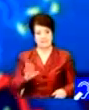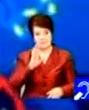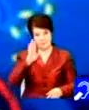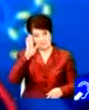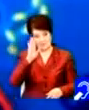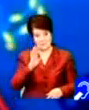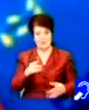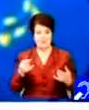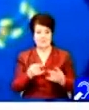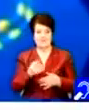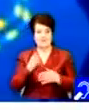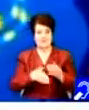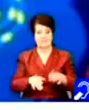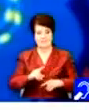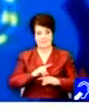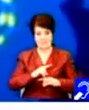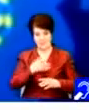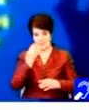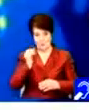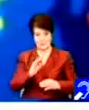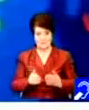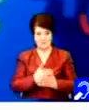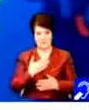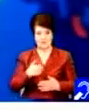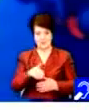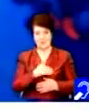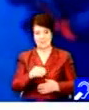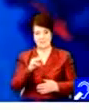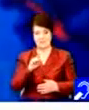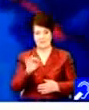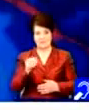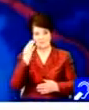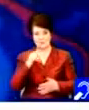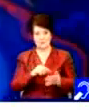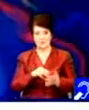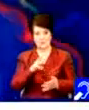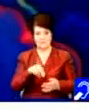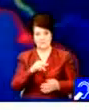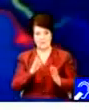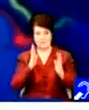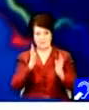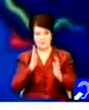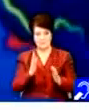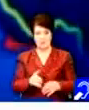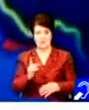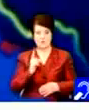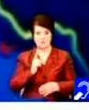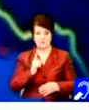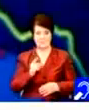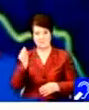Doamnelor, domnilor, telejurnalul a ajuns aici la final. Nu uitați, știrile noastre le găsiți pe tvremoldova.md sau pe pagina noastră de Facebook, unde